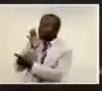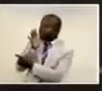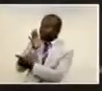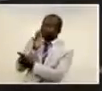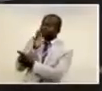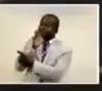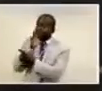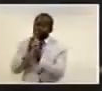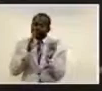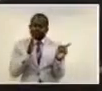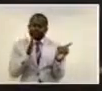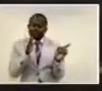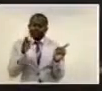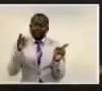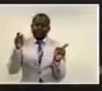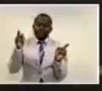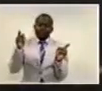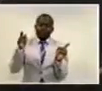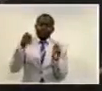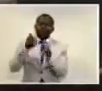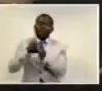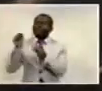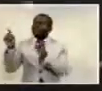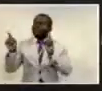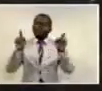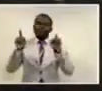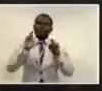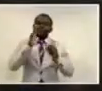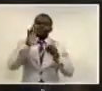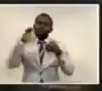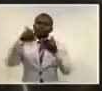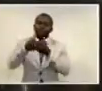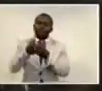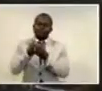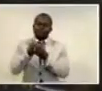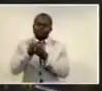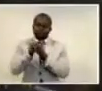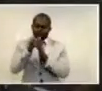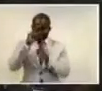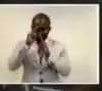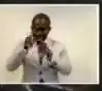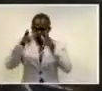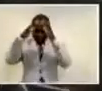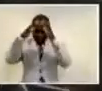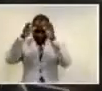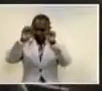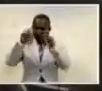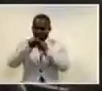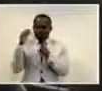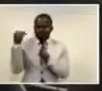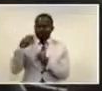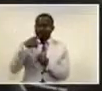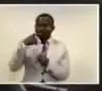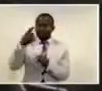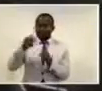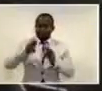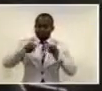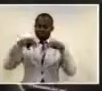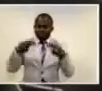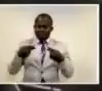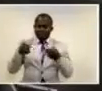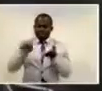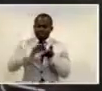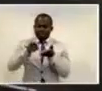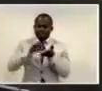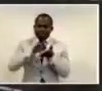niko mwebwe buri wese azategereza undi kugeza ryari nyakubahwa perezida wa repubulika nk'uko yabivuze contract